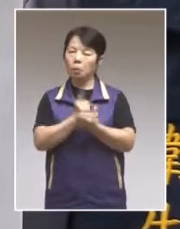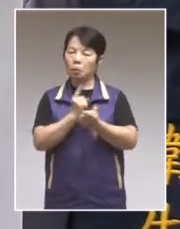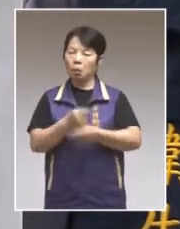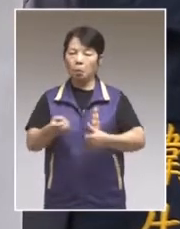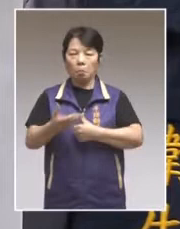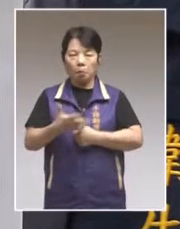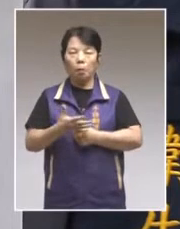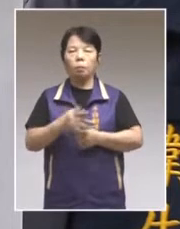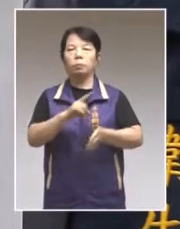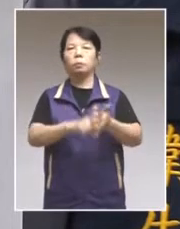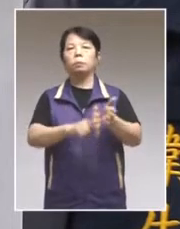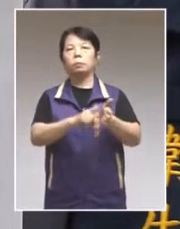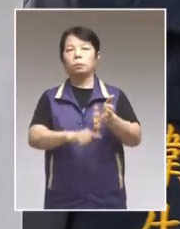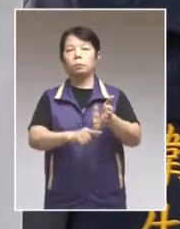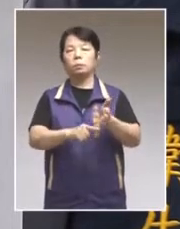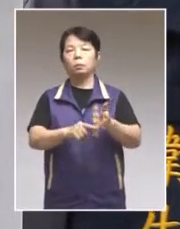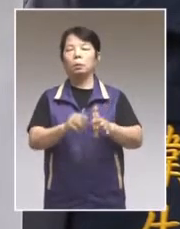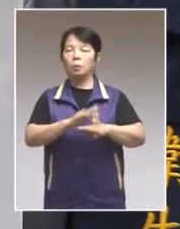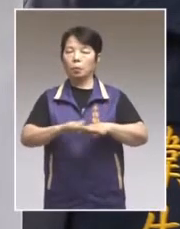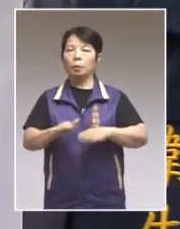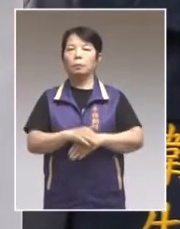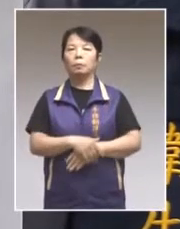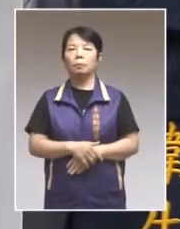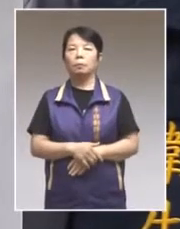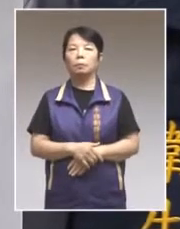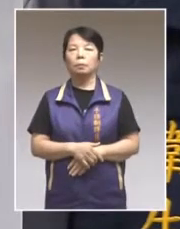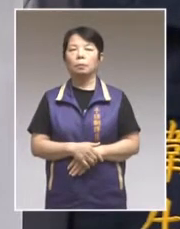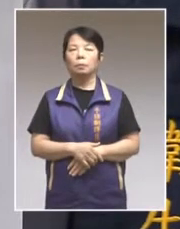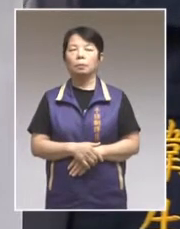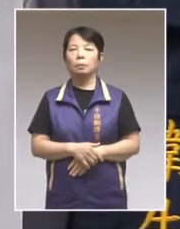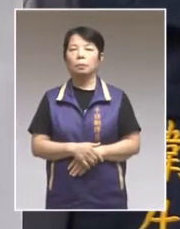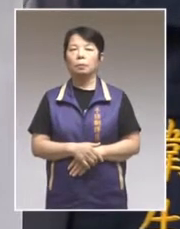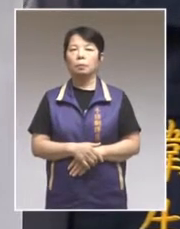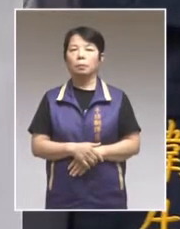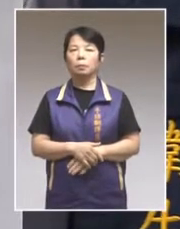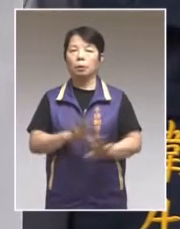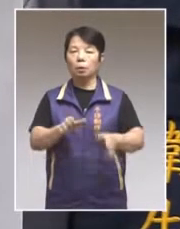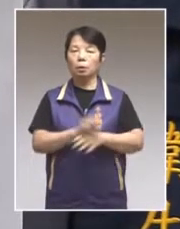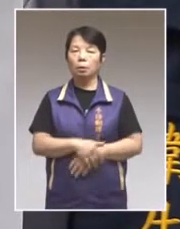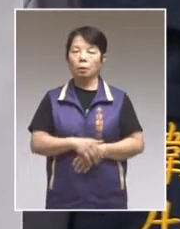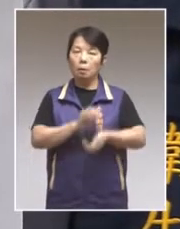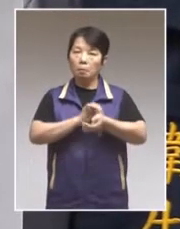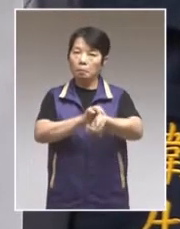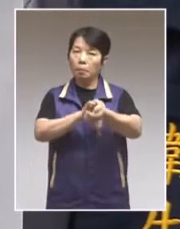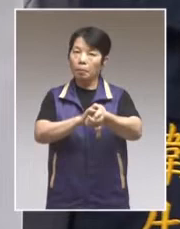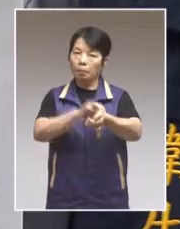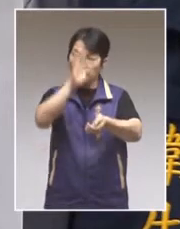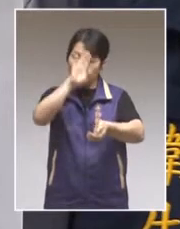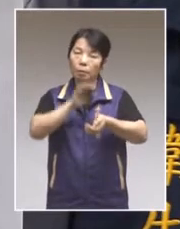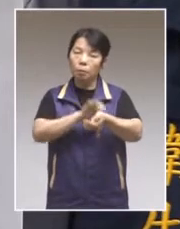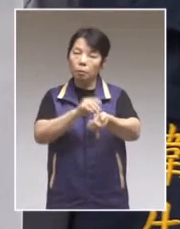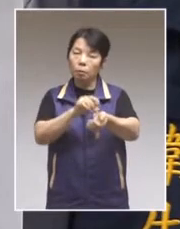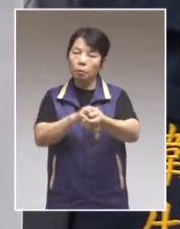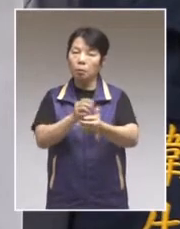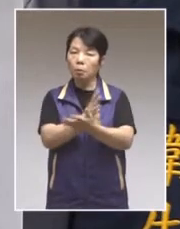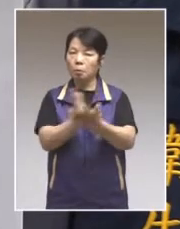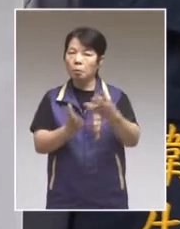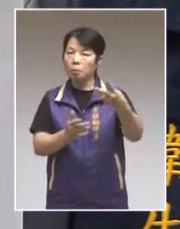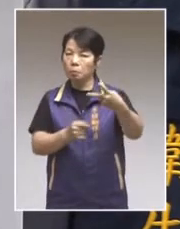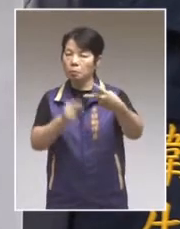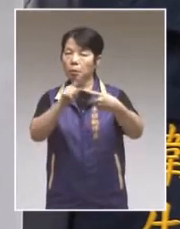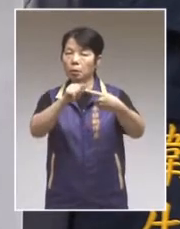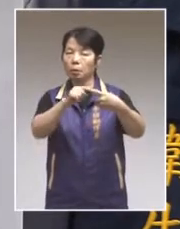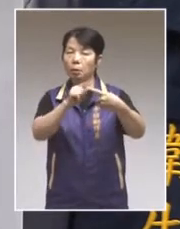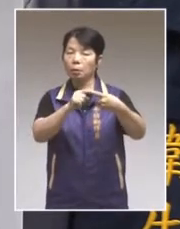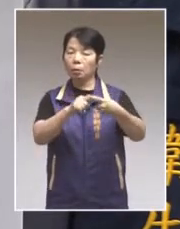样的传染的风险产生。那因症就医大概包含的两个部分，一个就是可能有